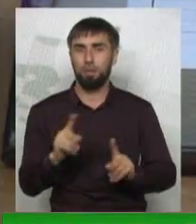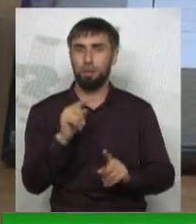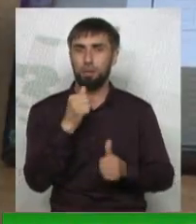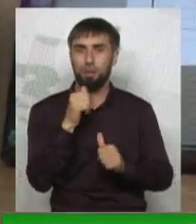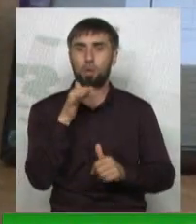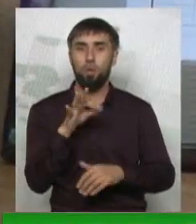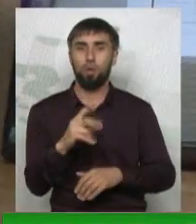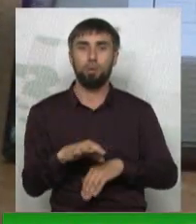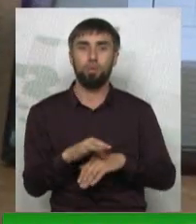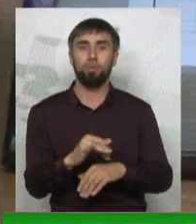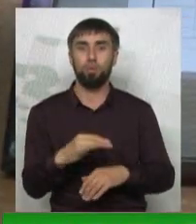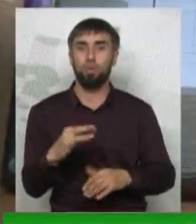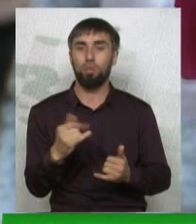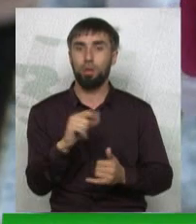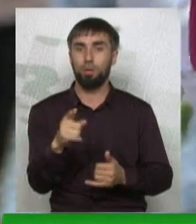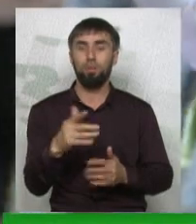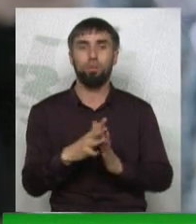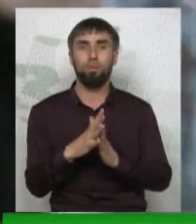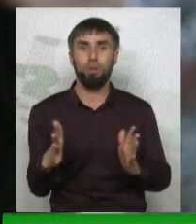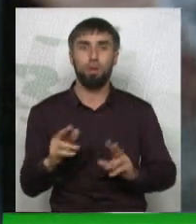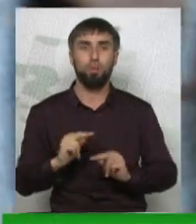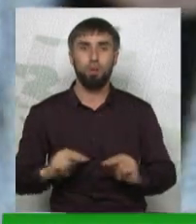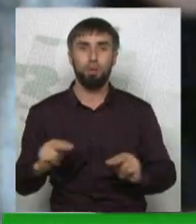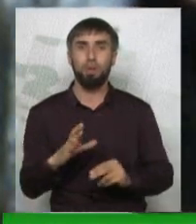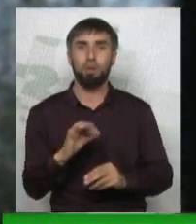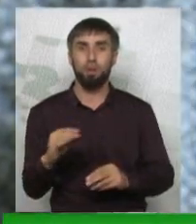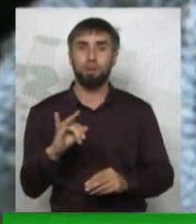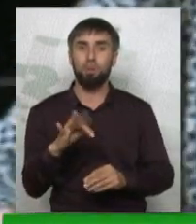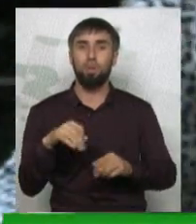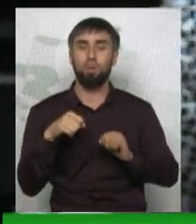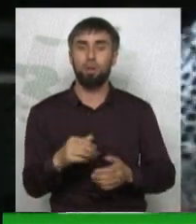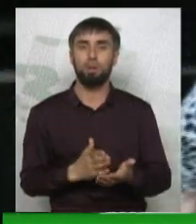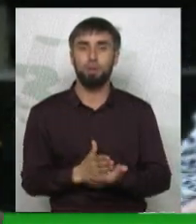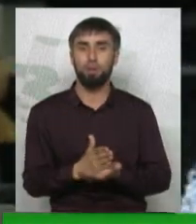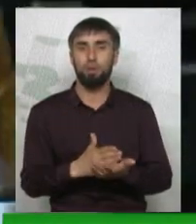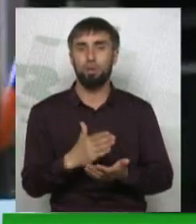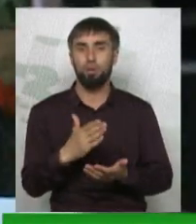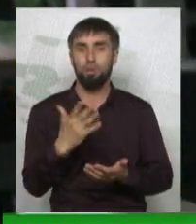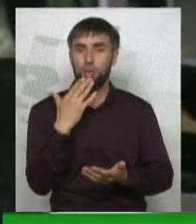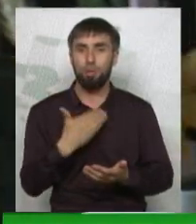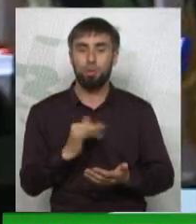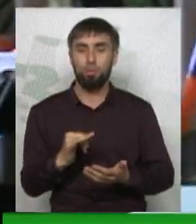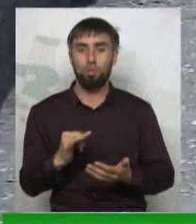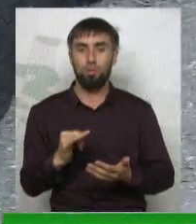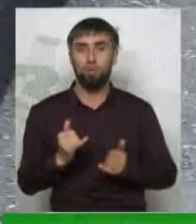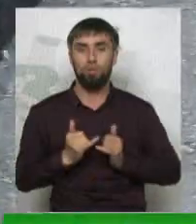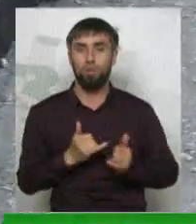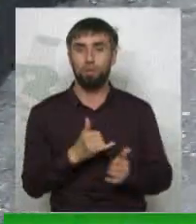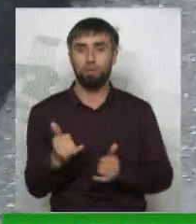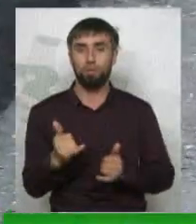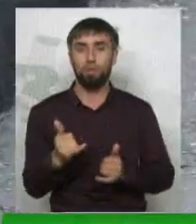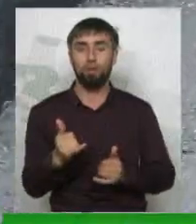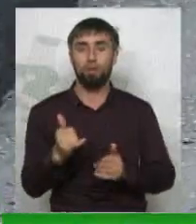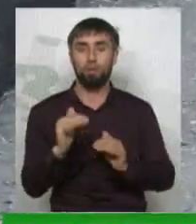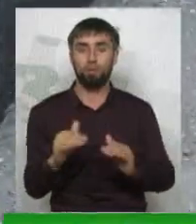прошла успешно. Сегодня за ее спиной огромный педагогический стаж и по праву заслуженная любовь и уважение учеников. У меня